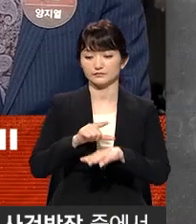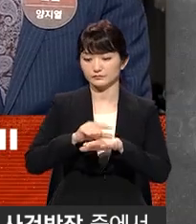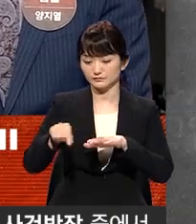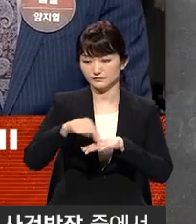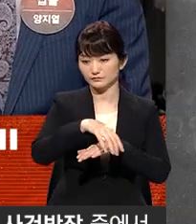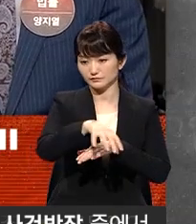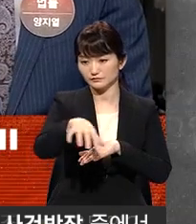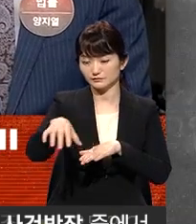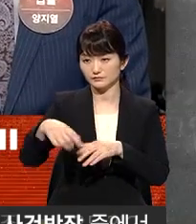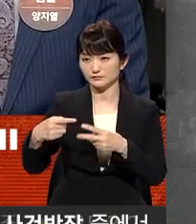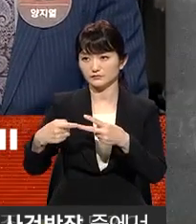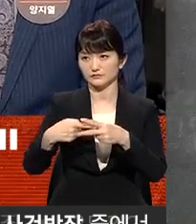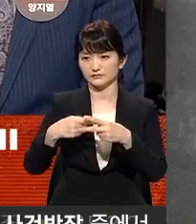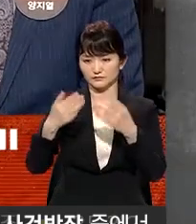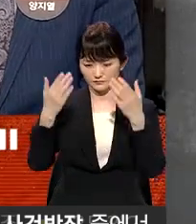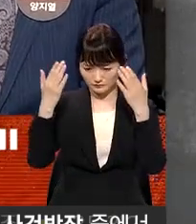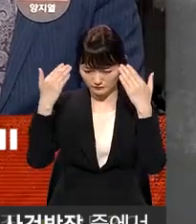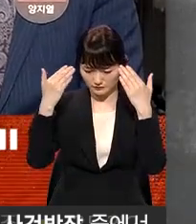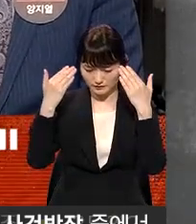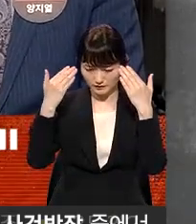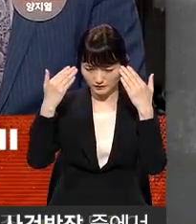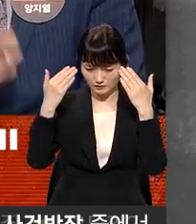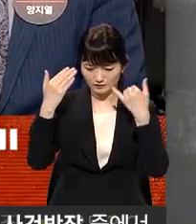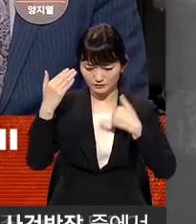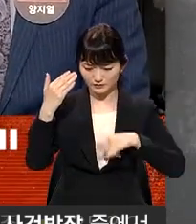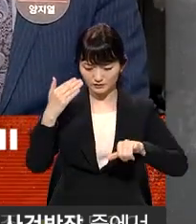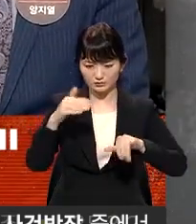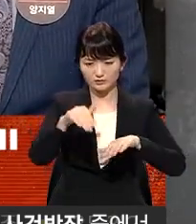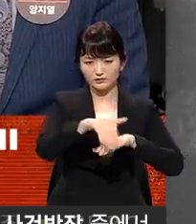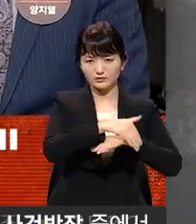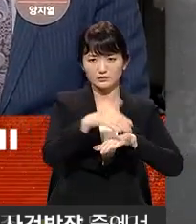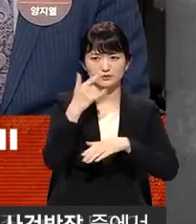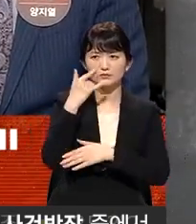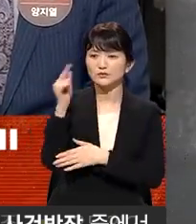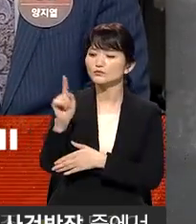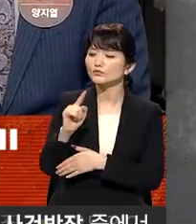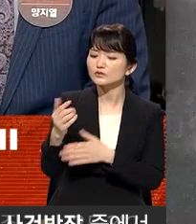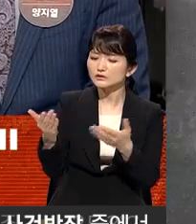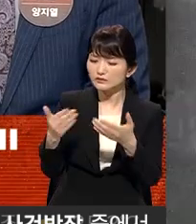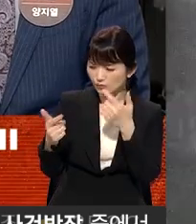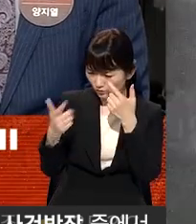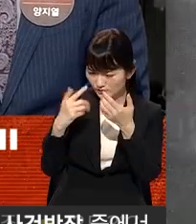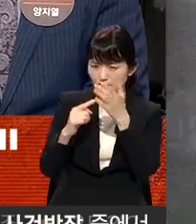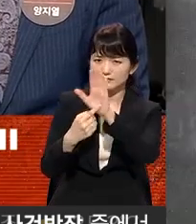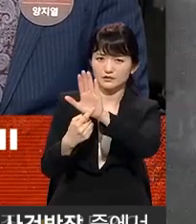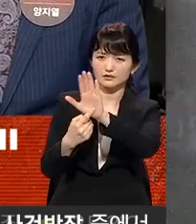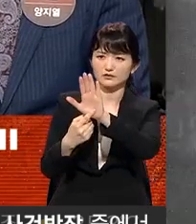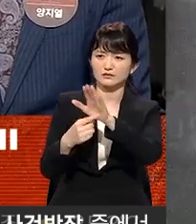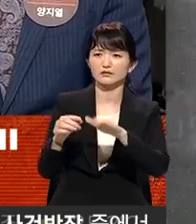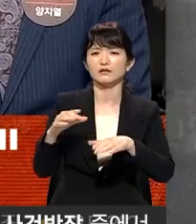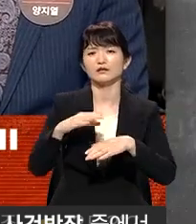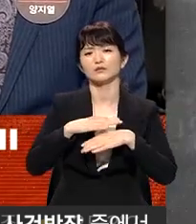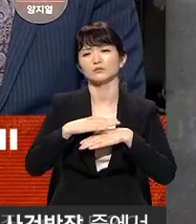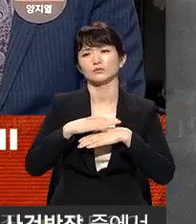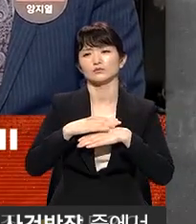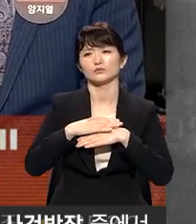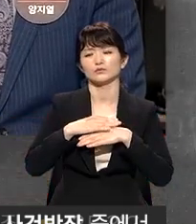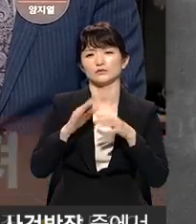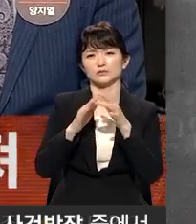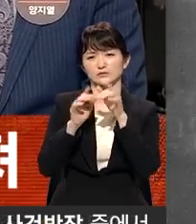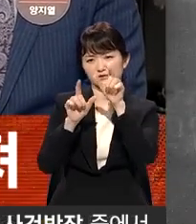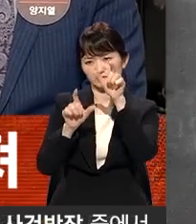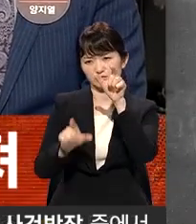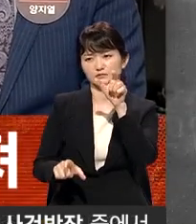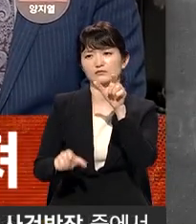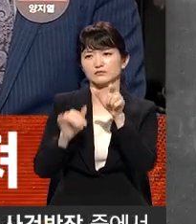지역에 있는 분들이 초등학교 특히 자녀를 둔 부모님들이 아니 이거 어떻게 된 일이 명확히 밝혀야 되는 거 아니냐 무섭다라는 그런 댓글들이